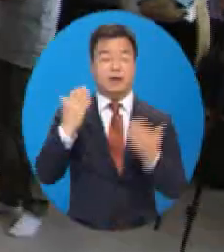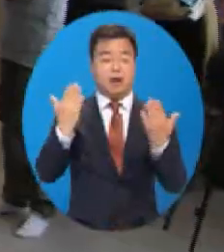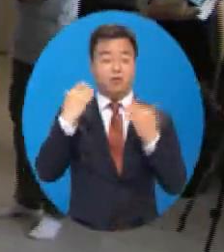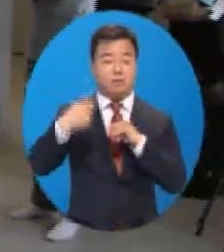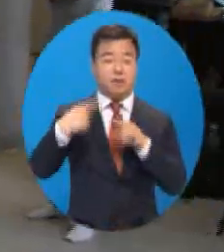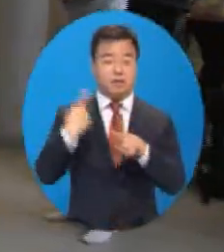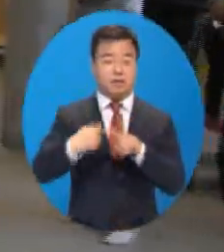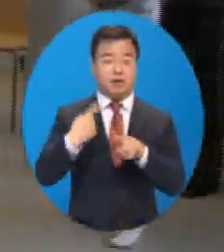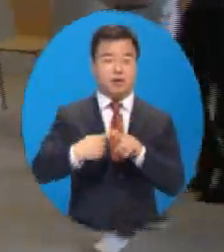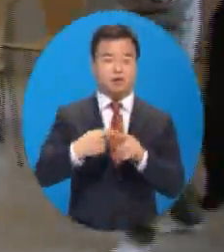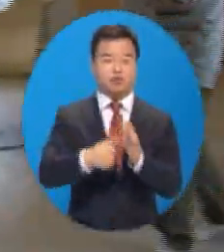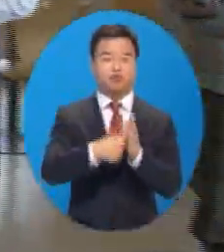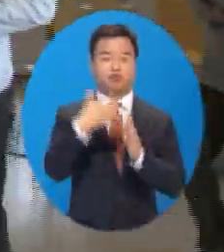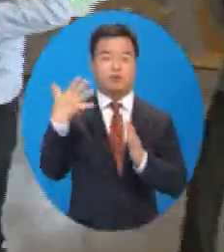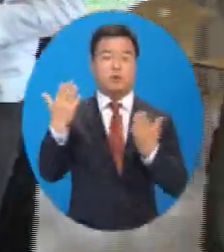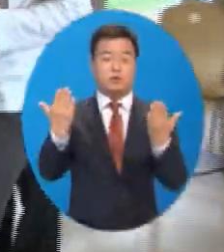성장했습니다.